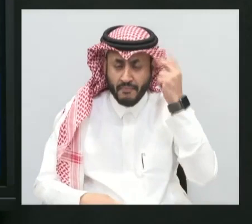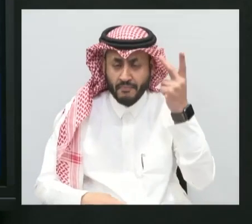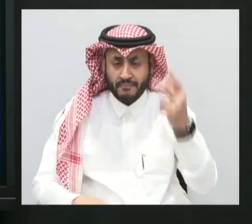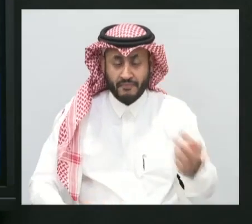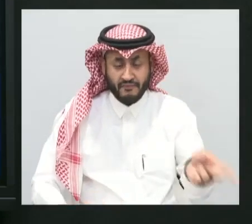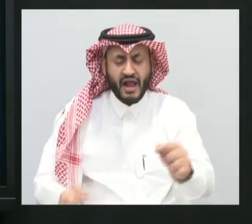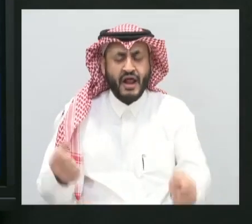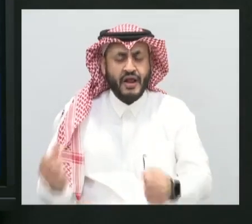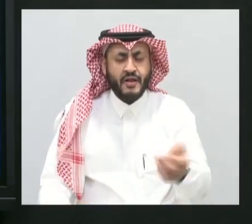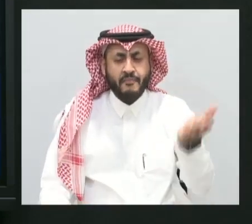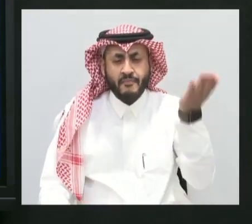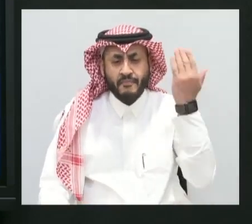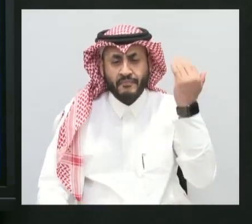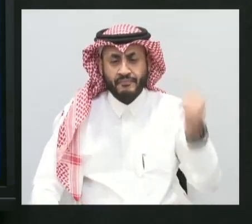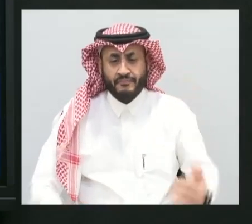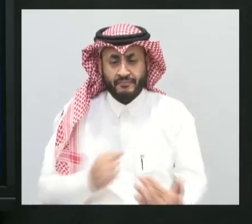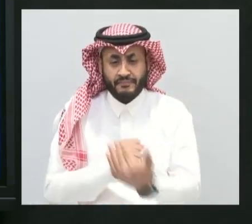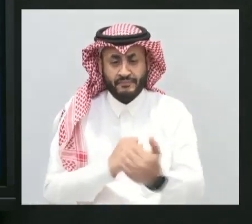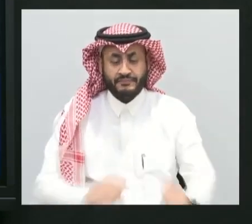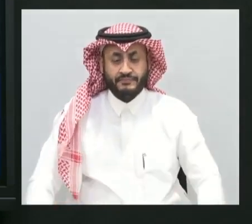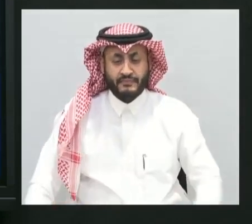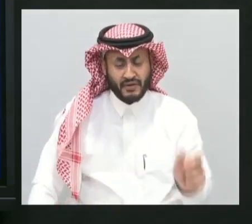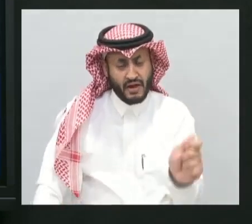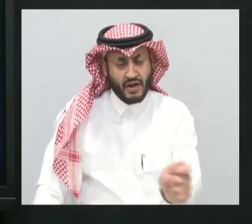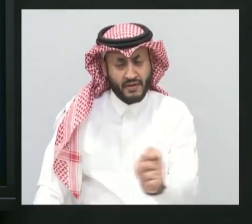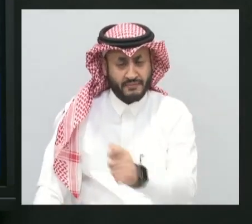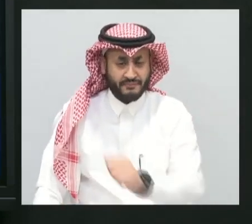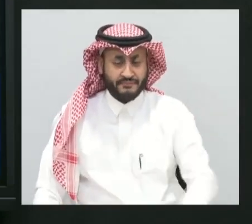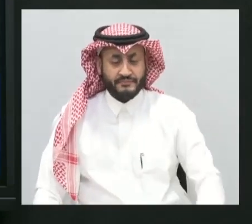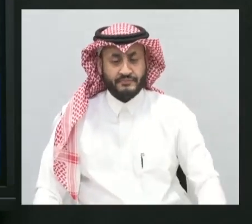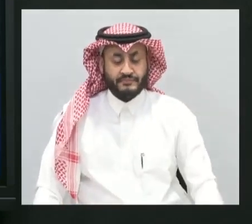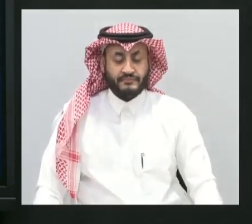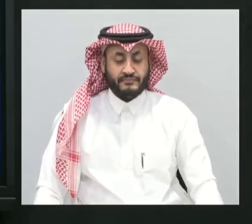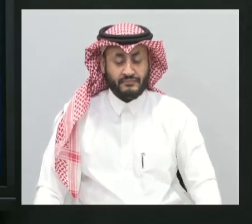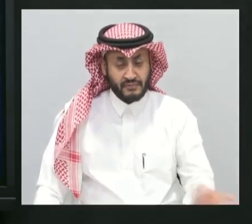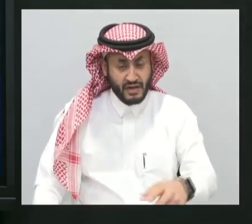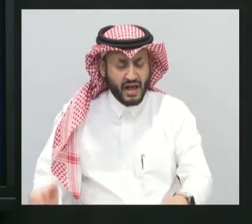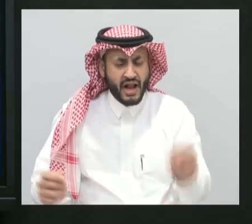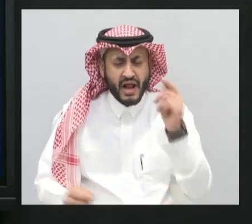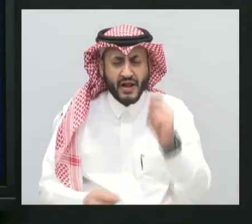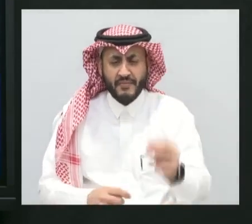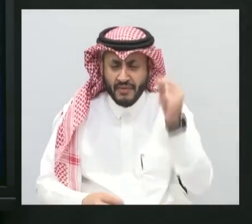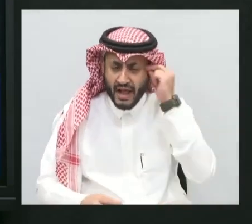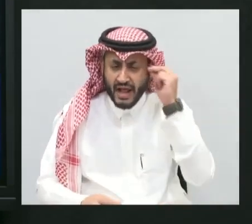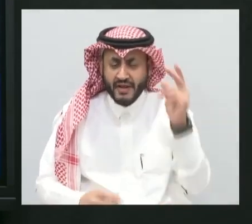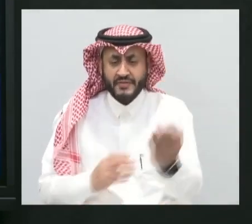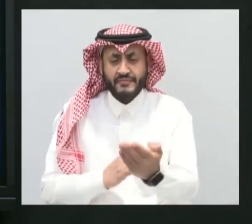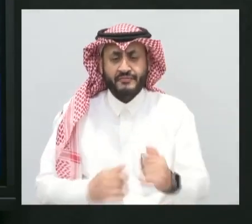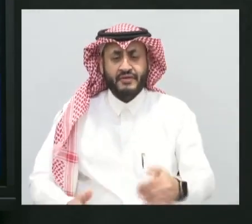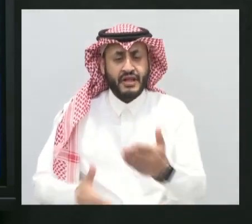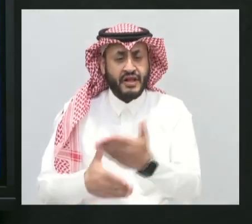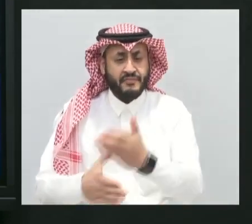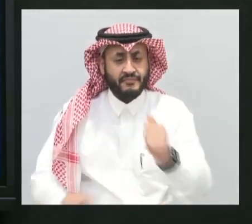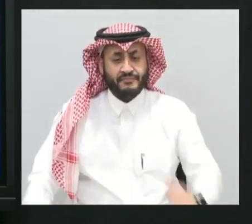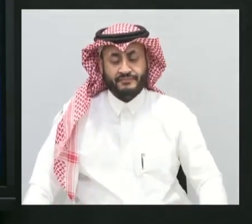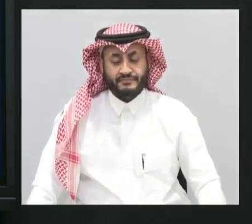نراجع ما تعلمناه سابقا حول المفردات حول كذلك الاستنتاجات وكذلك سوف ندري